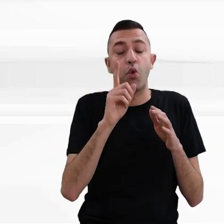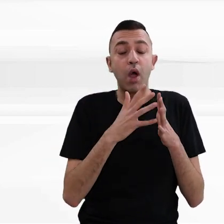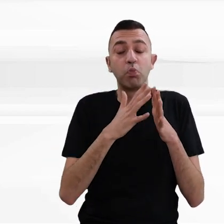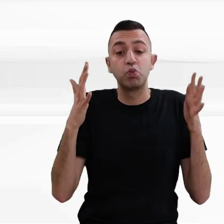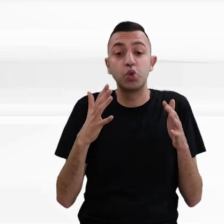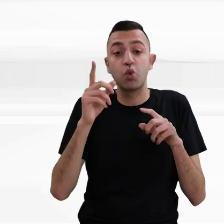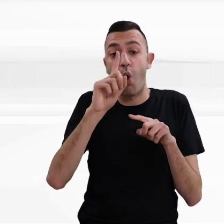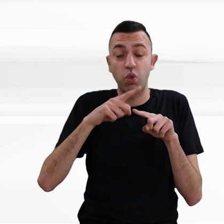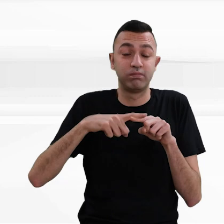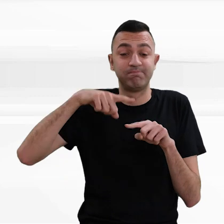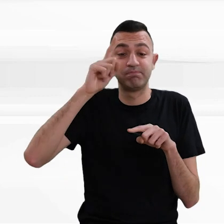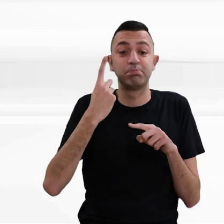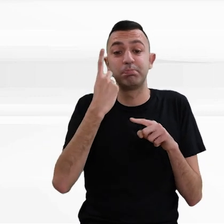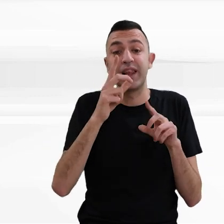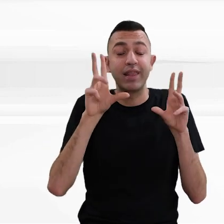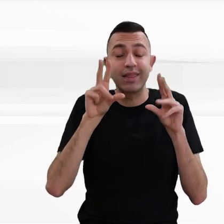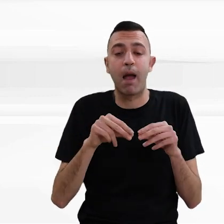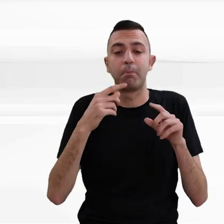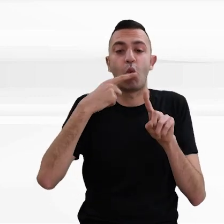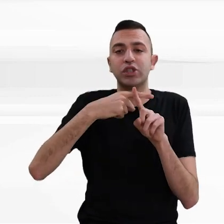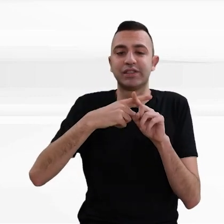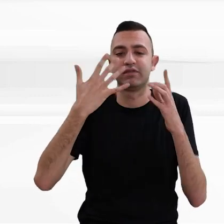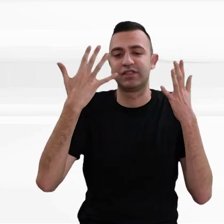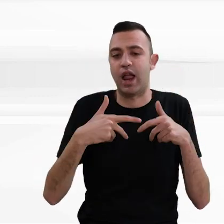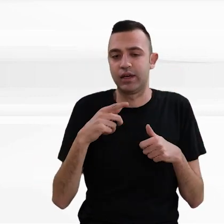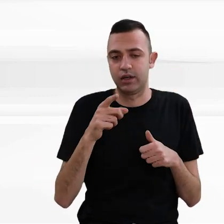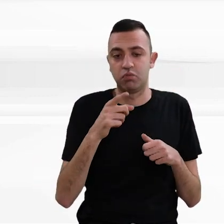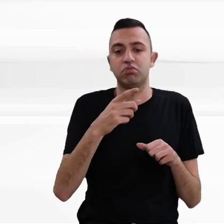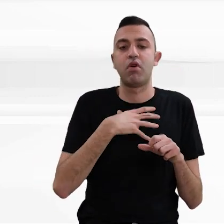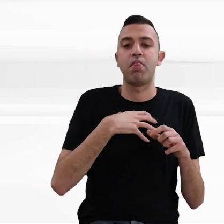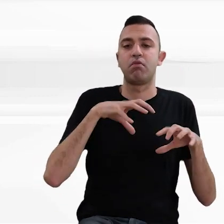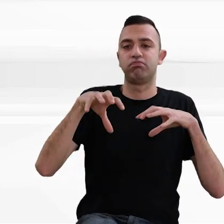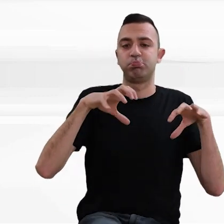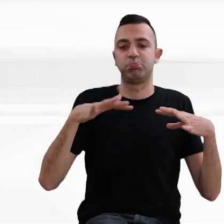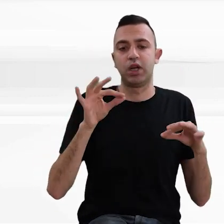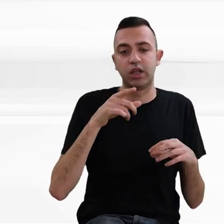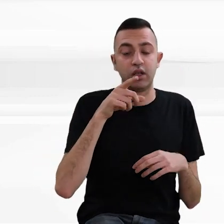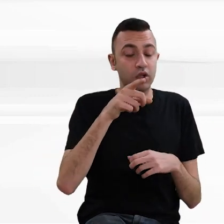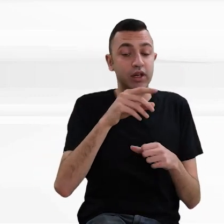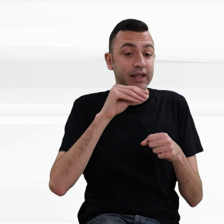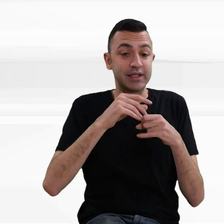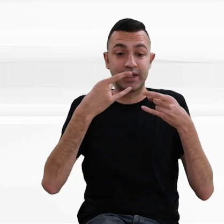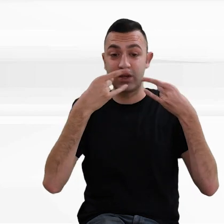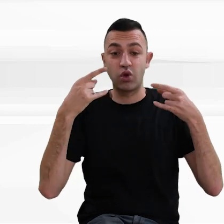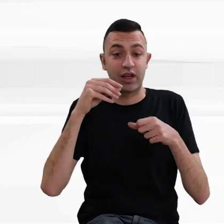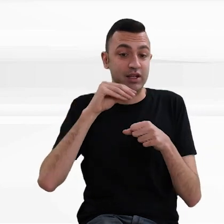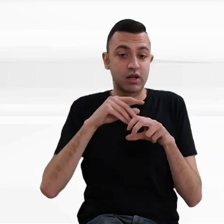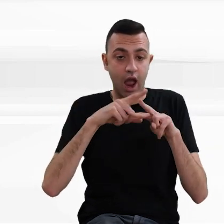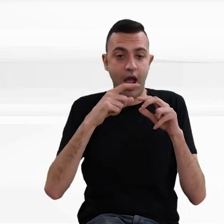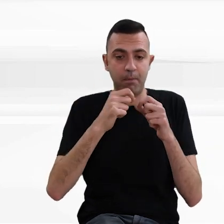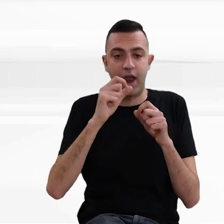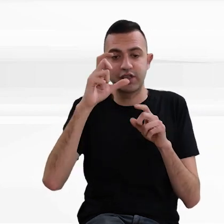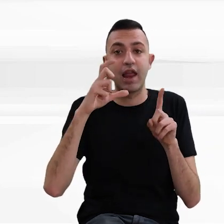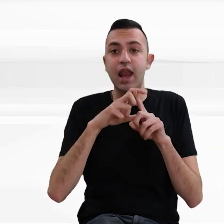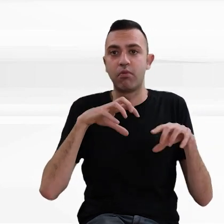büyük birer tam kare pozitif tam sayı işte olan karesel bölgelerin ayrıldığını söylemişti yani bu dikdörtgen üzerinde yer alan a